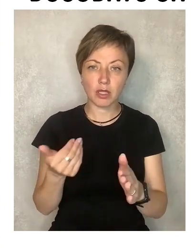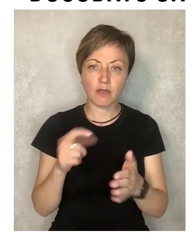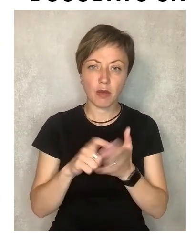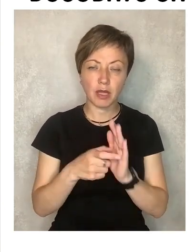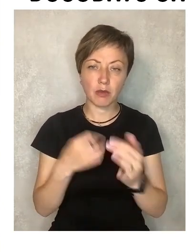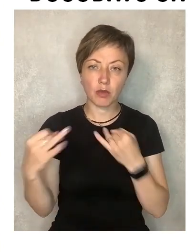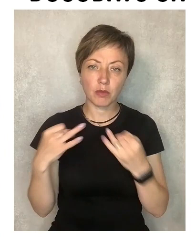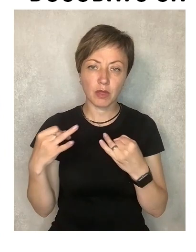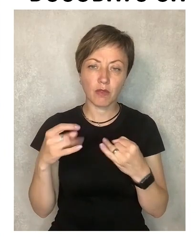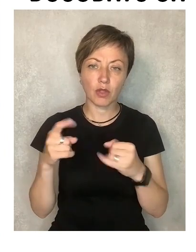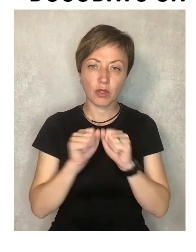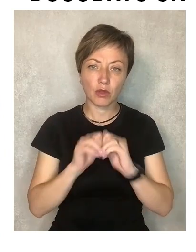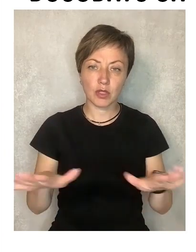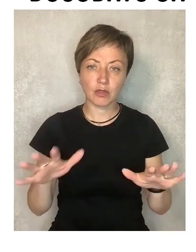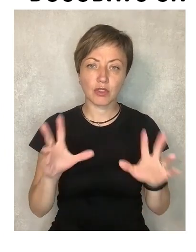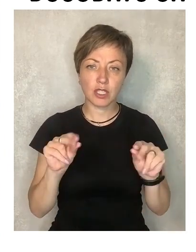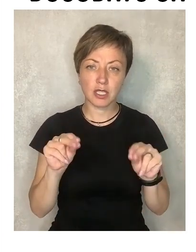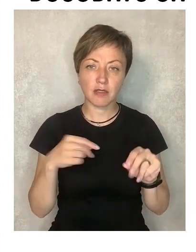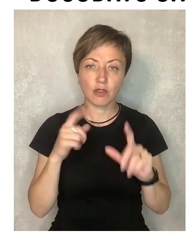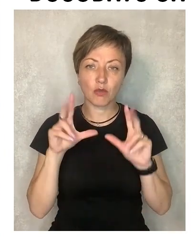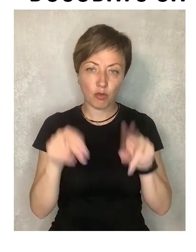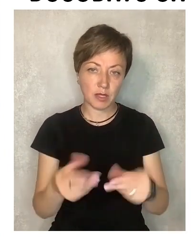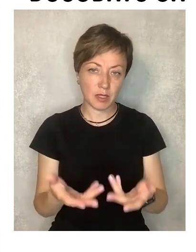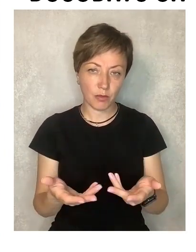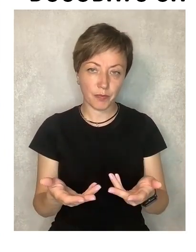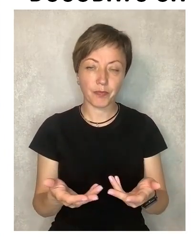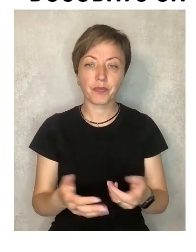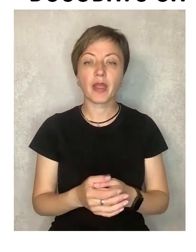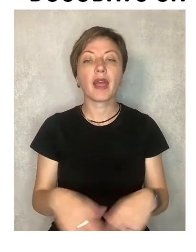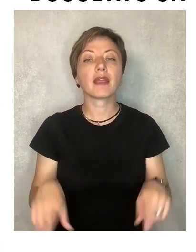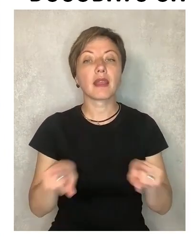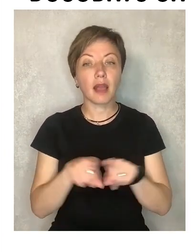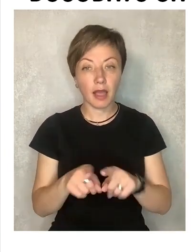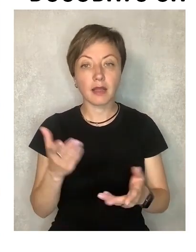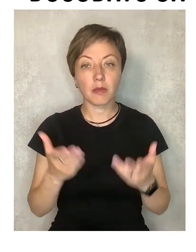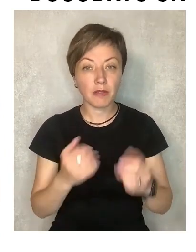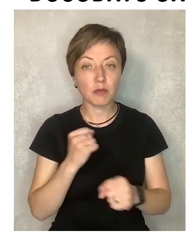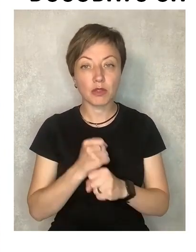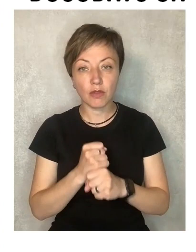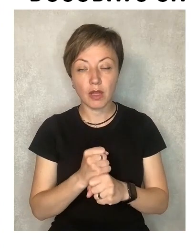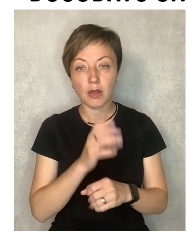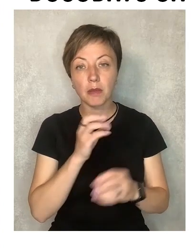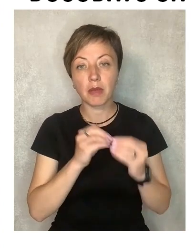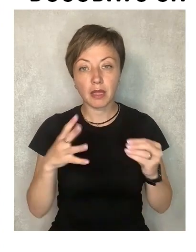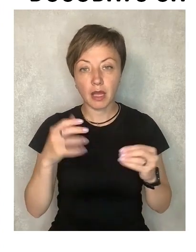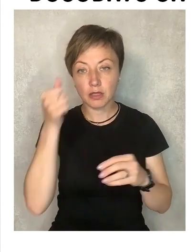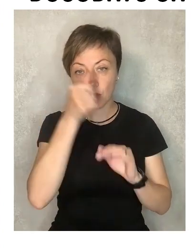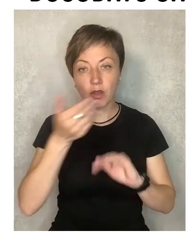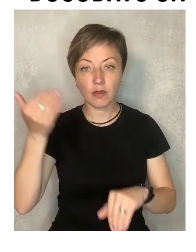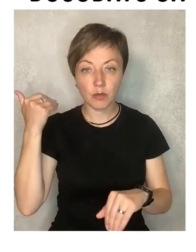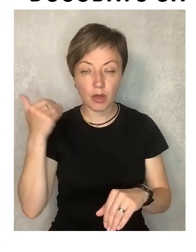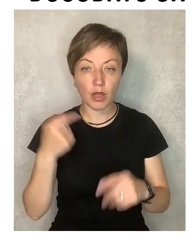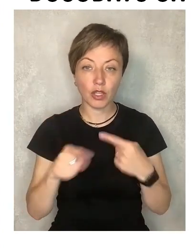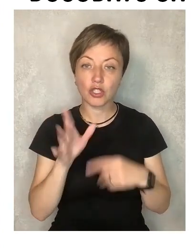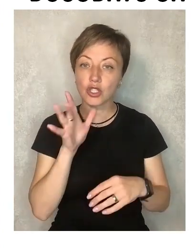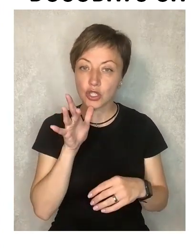поспілкуємось, вони розійдуться щасливі, я їм щось пообіцяю. Таке, напевно, спрацювало б там ще років 15 тому, там, чи в якийсь інший час, чи